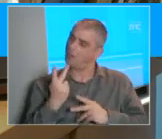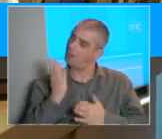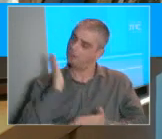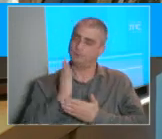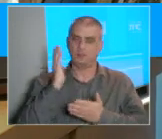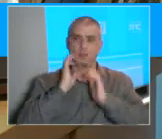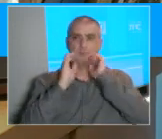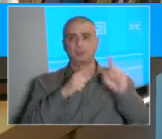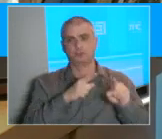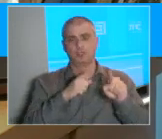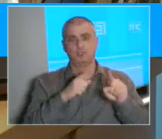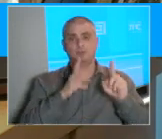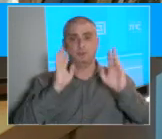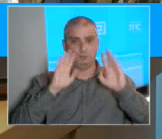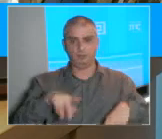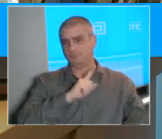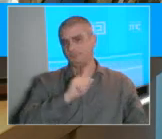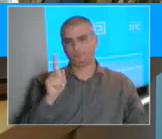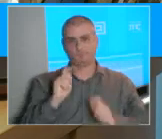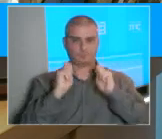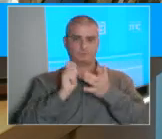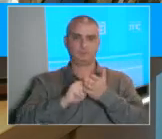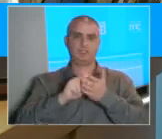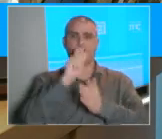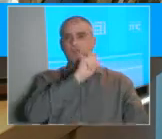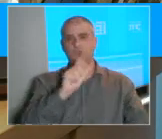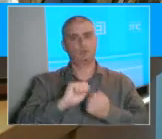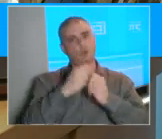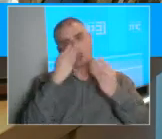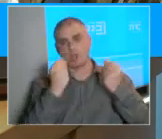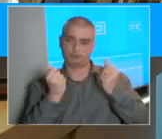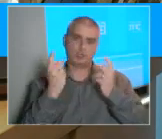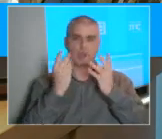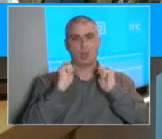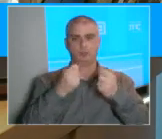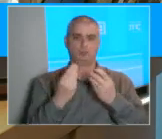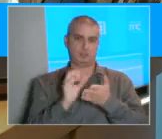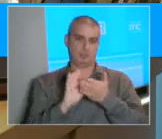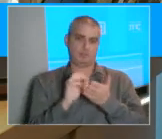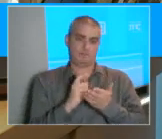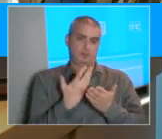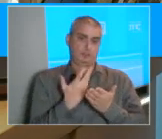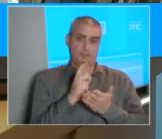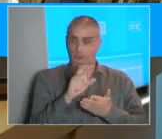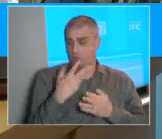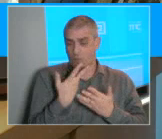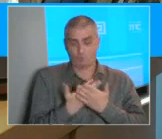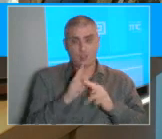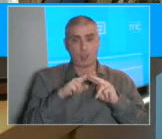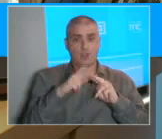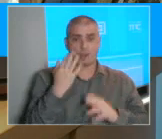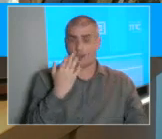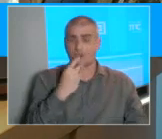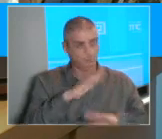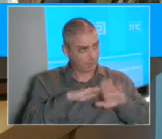דין בכלי התקשורת, ואפילו לא בהגשת כתב אישום, או בחשד להגשת כתב אישום. ועובדה היא, שלאחר כמה שבועות,